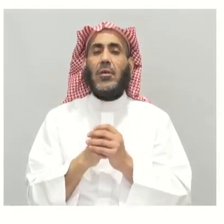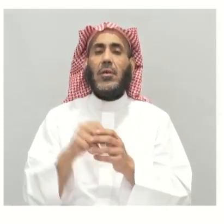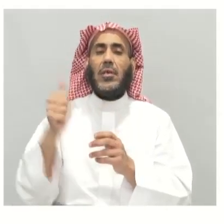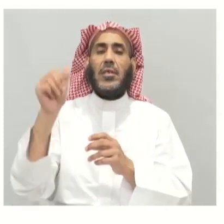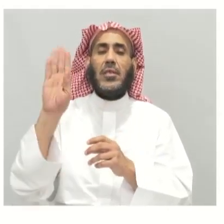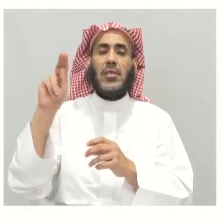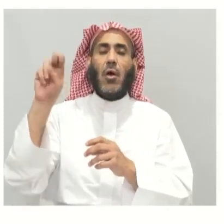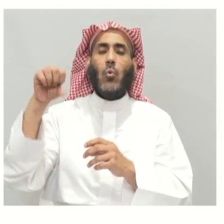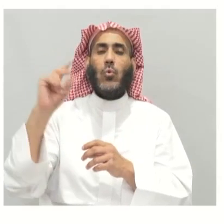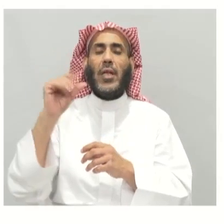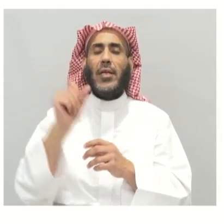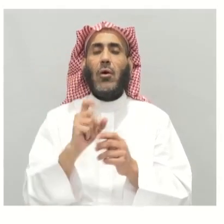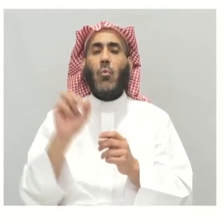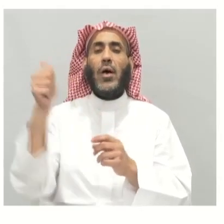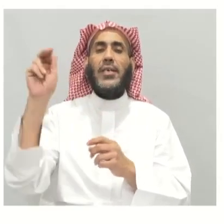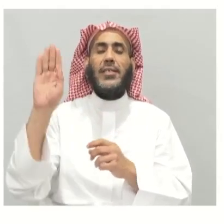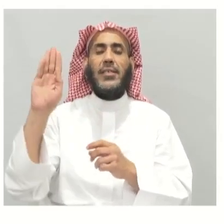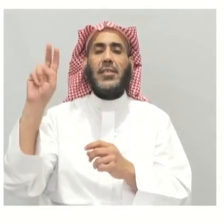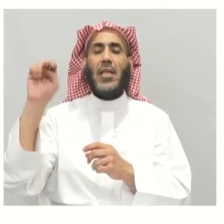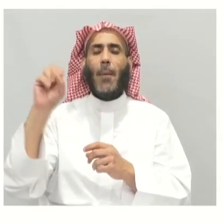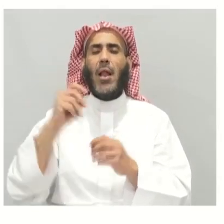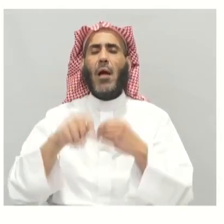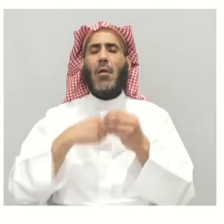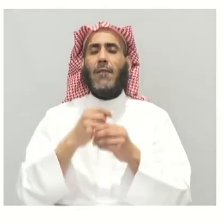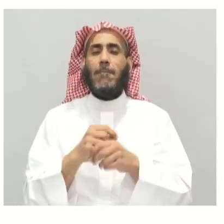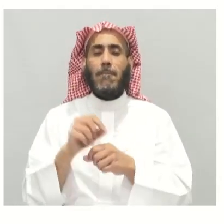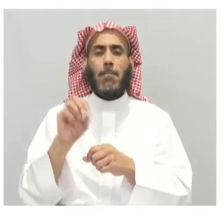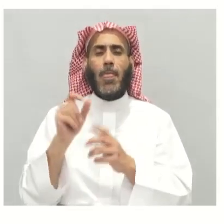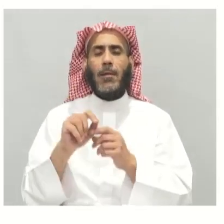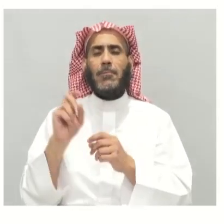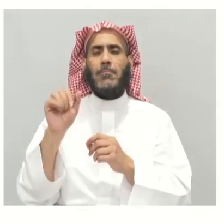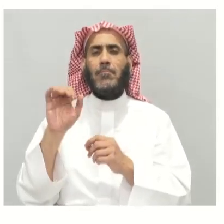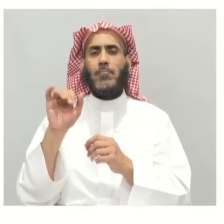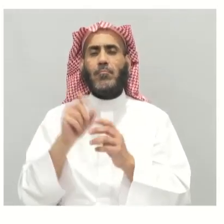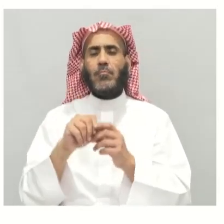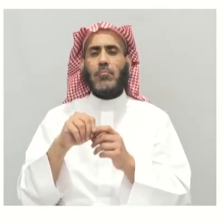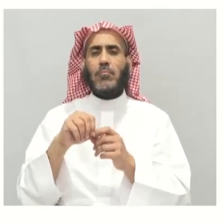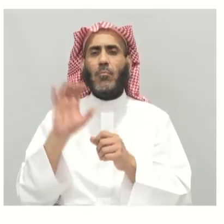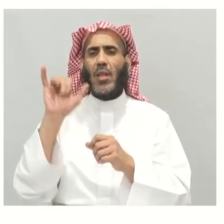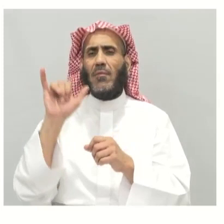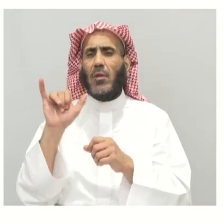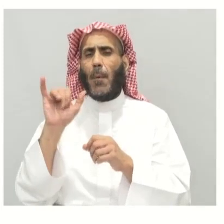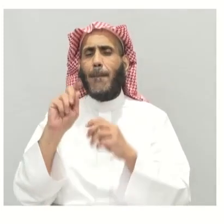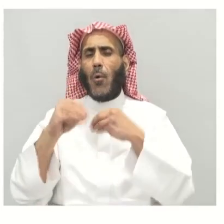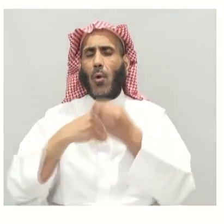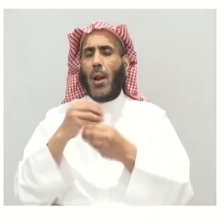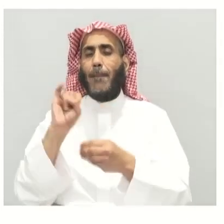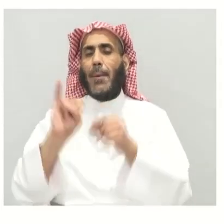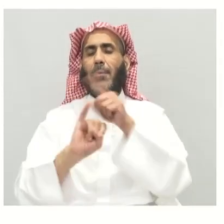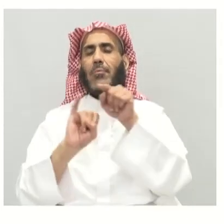استوطنا واستقبلا. أقلب حرف المضارعة ميم، حوله المضارع، أقلب حرف المضارعة ميم